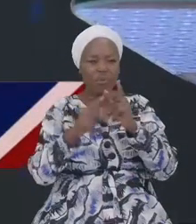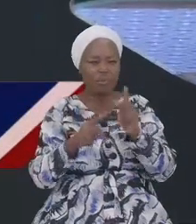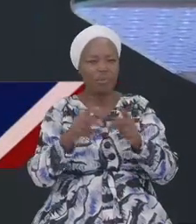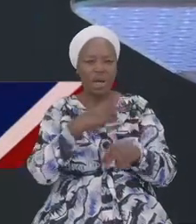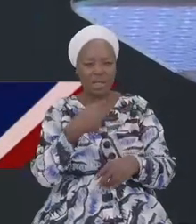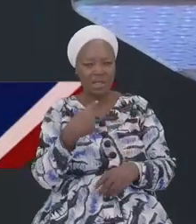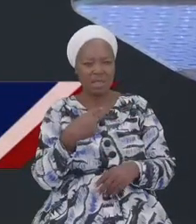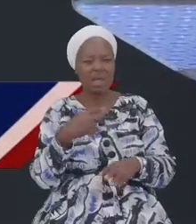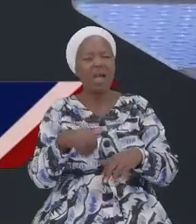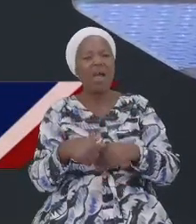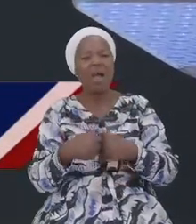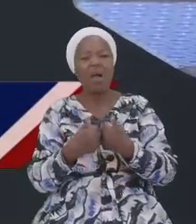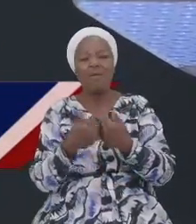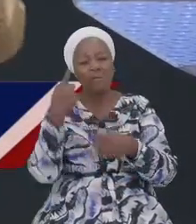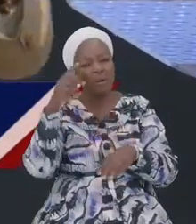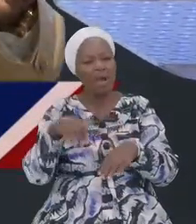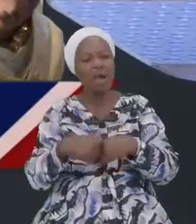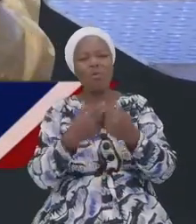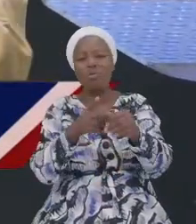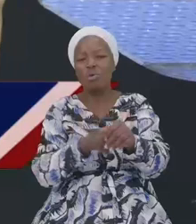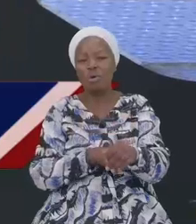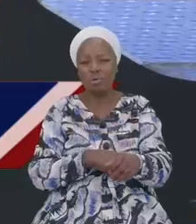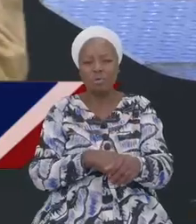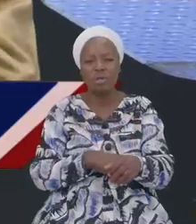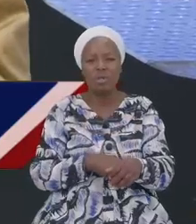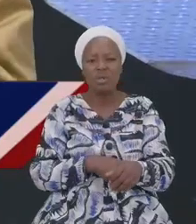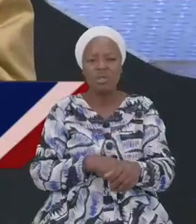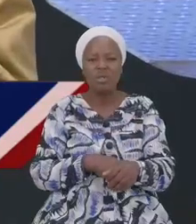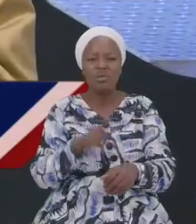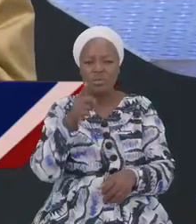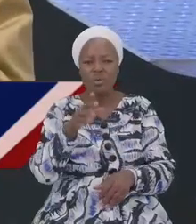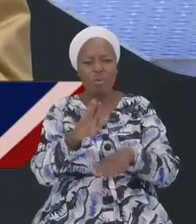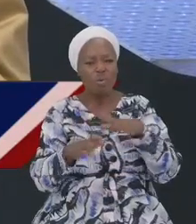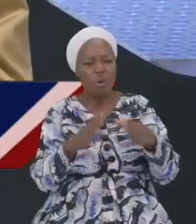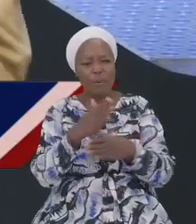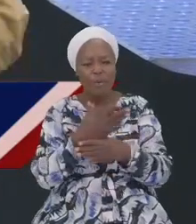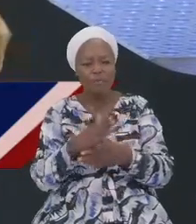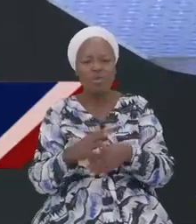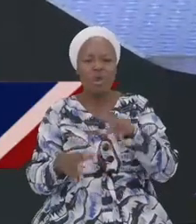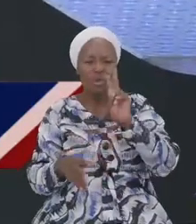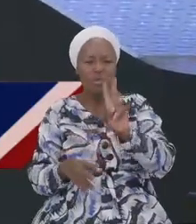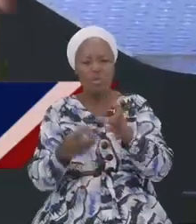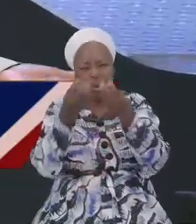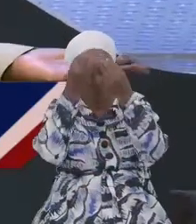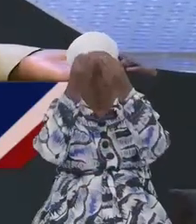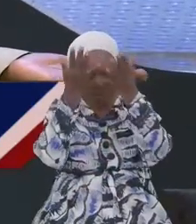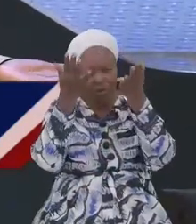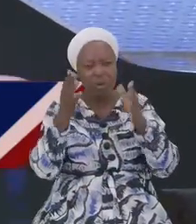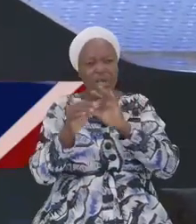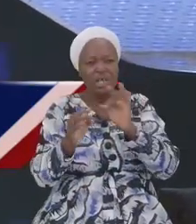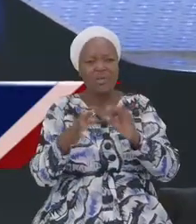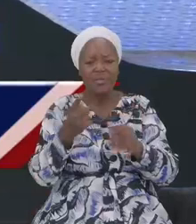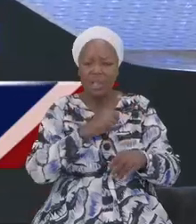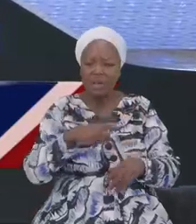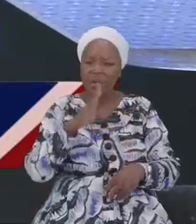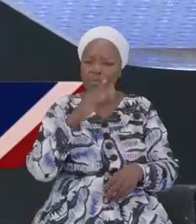21. 1 roi, 18, 21. Alors Élie s'approcha de tout le peuple et dit, « Jusqu'à